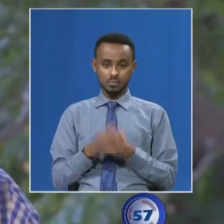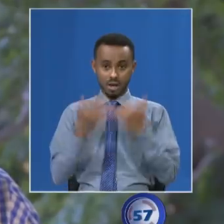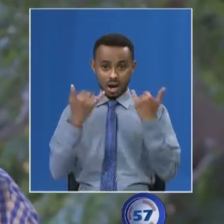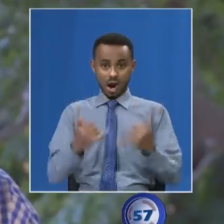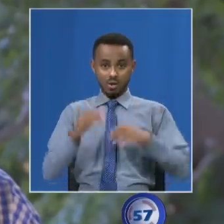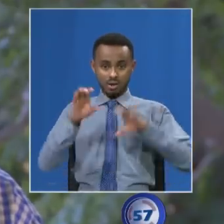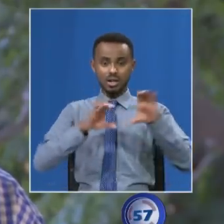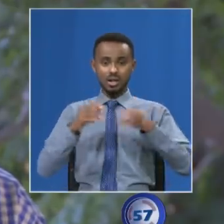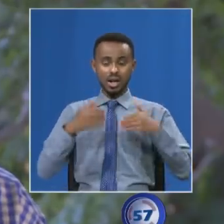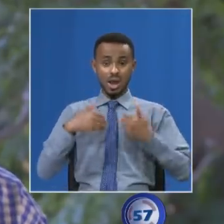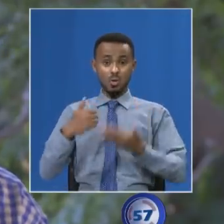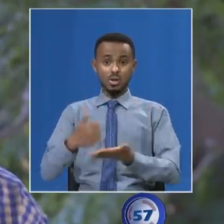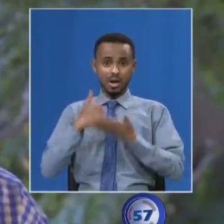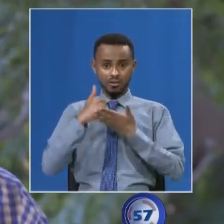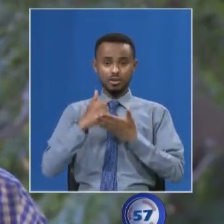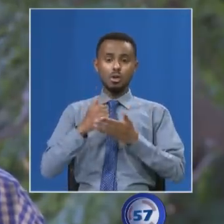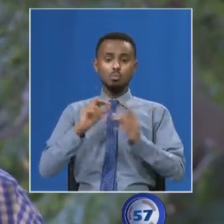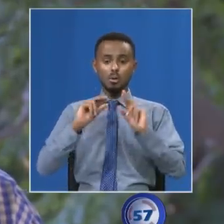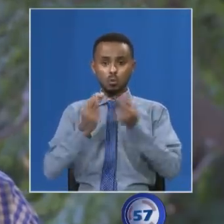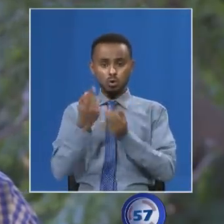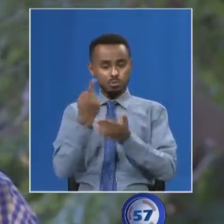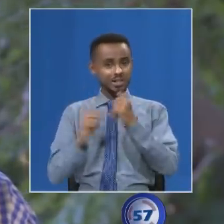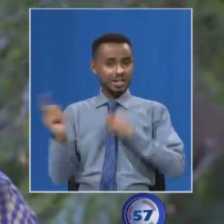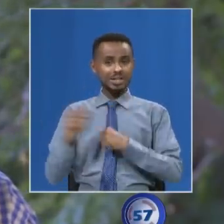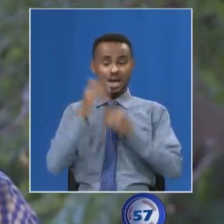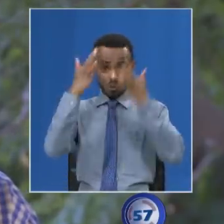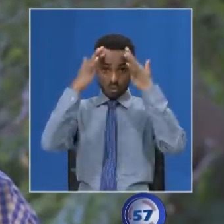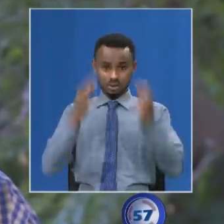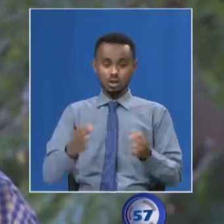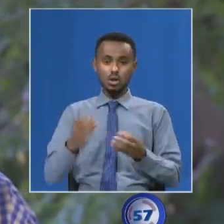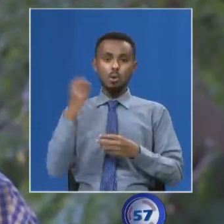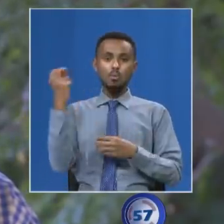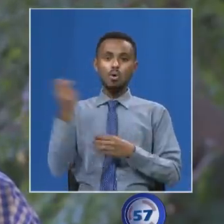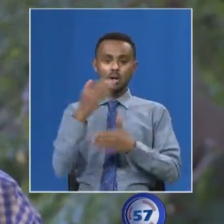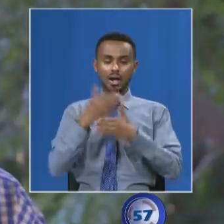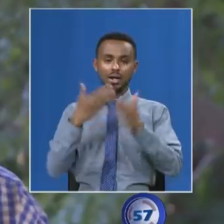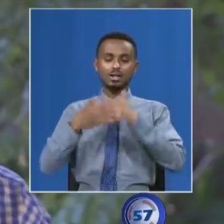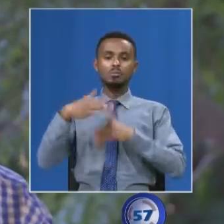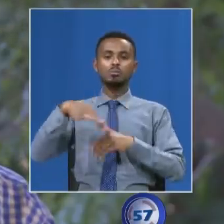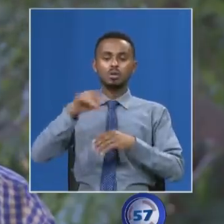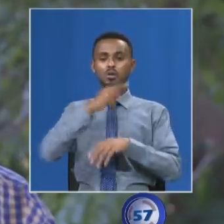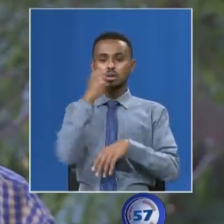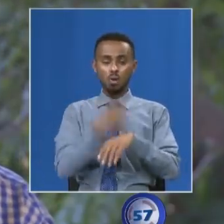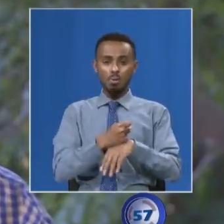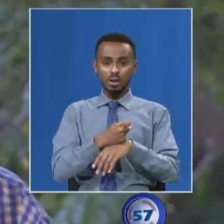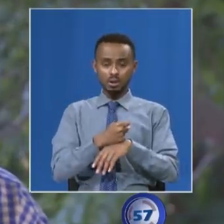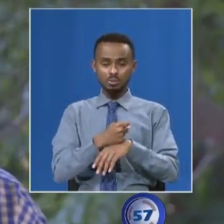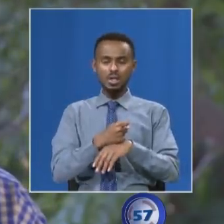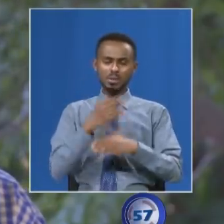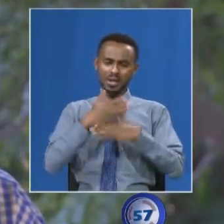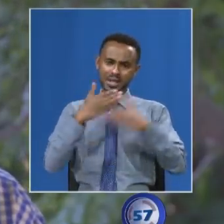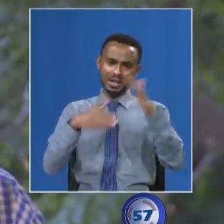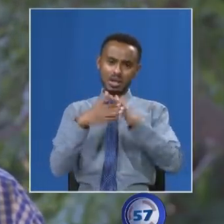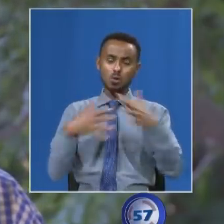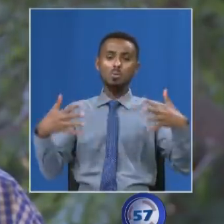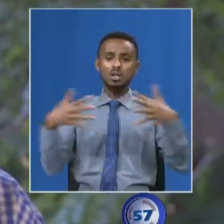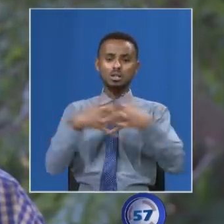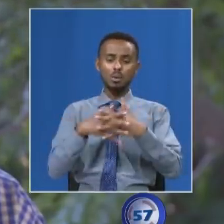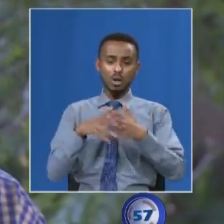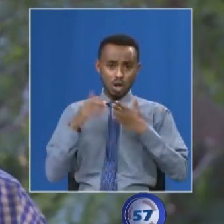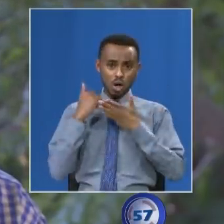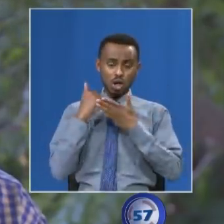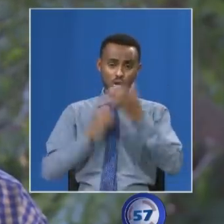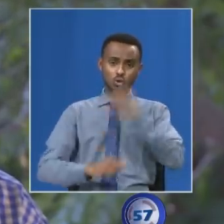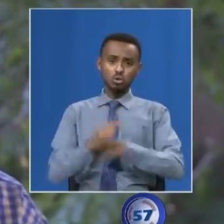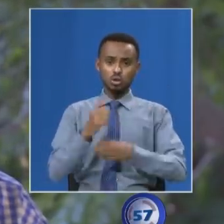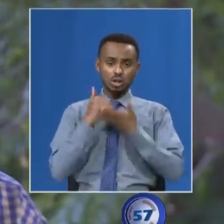አሁን እየተደረገ ያለው ድጋፍ በሴክተር ተቋማት ብቻ ሳይወሰን በወረዳ ደረጃ በሚገኙ ተቋማትንም በየደረጃው በማስተባበር